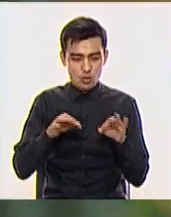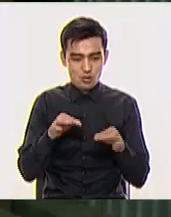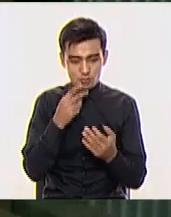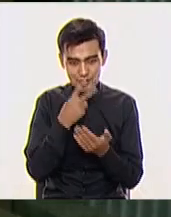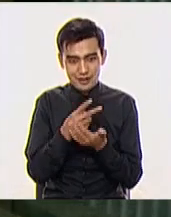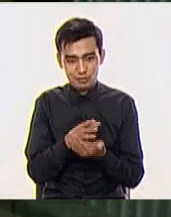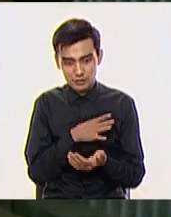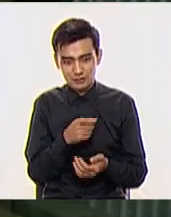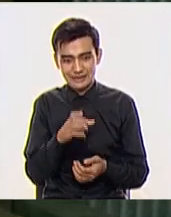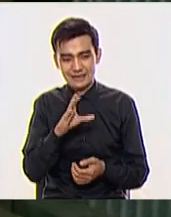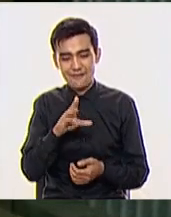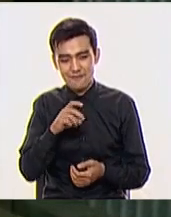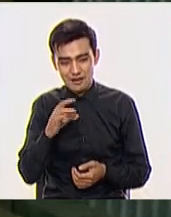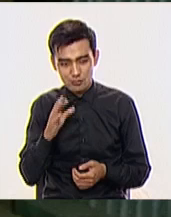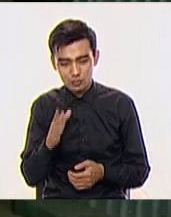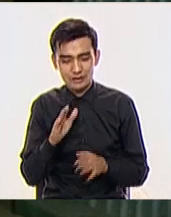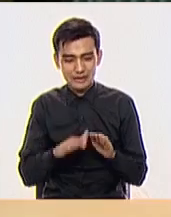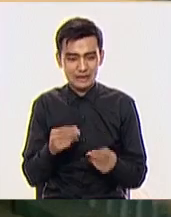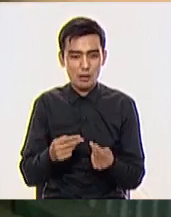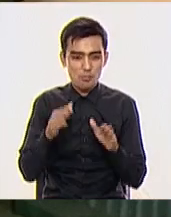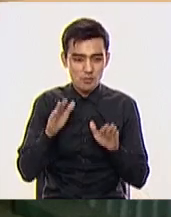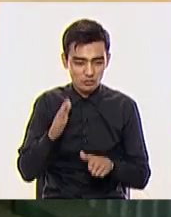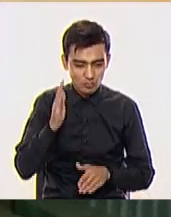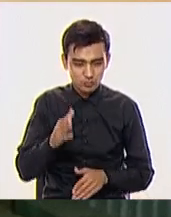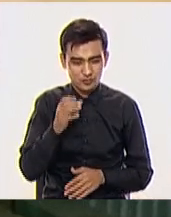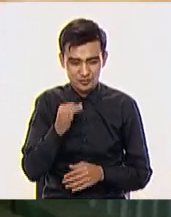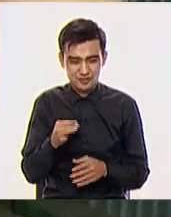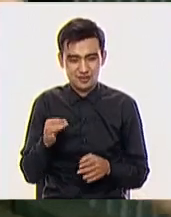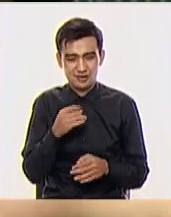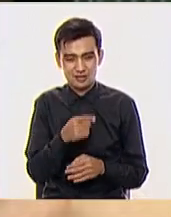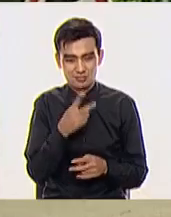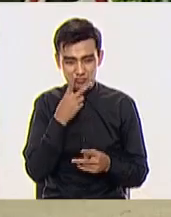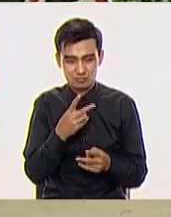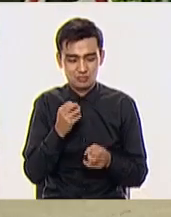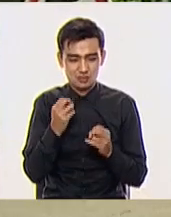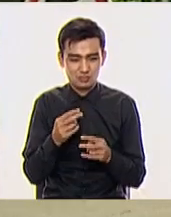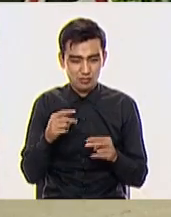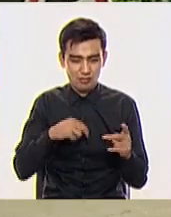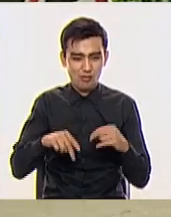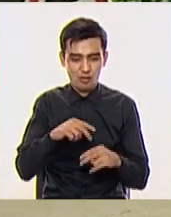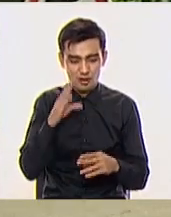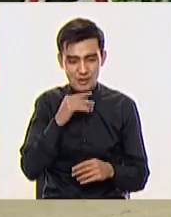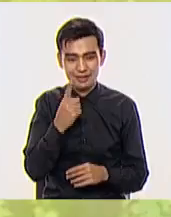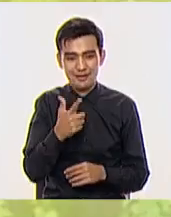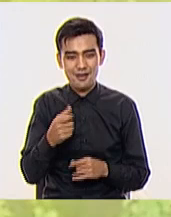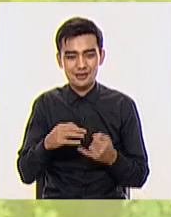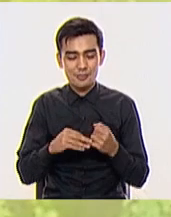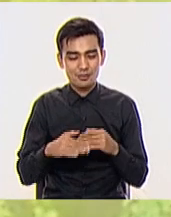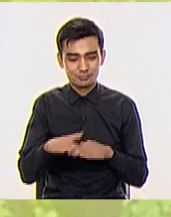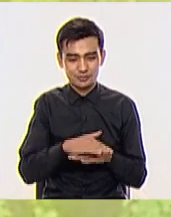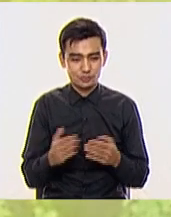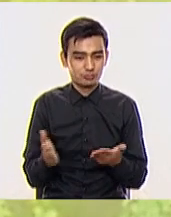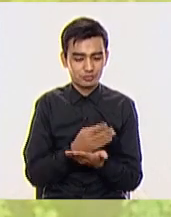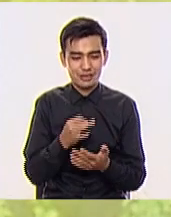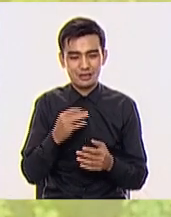деген. Сквер, детская площадка. Мына жер деген, қазір деген проходной двор болып кетті. 1 гектар аумақты қамтитын жерді босатып,